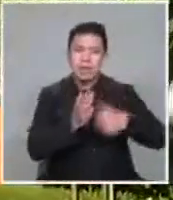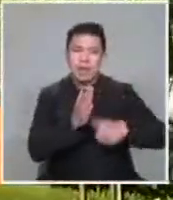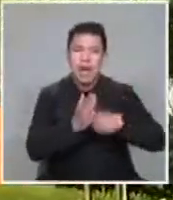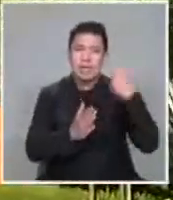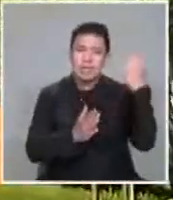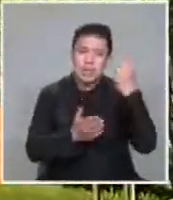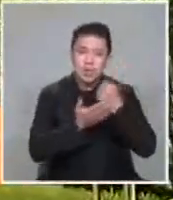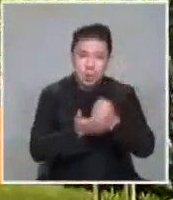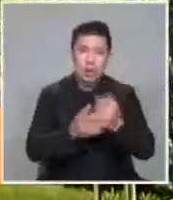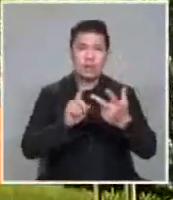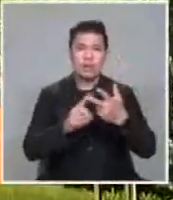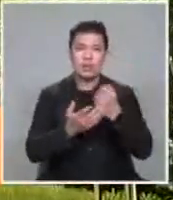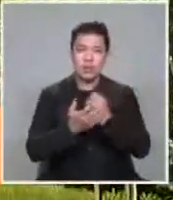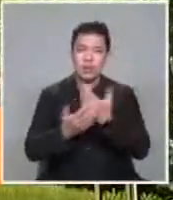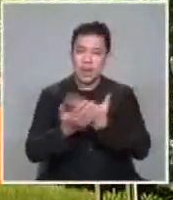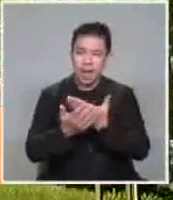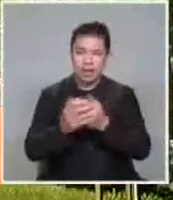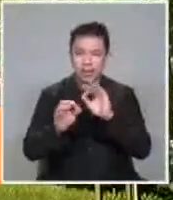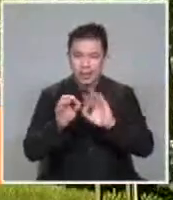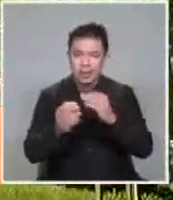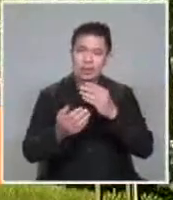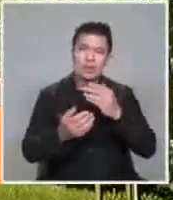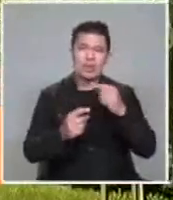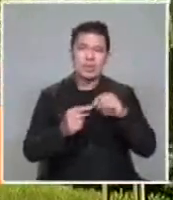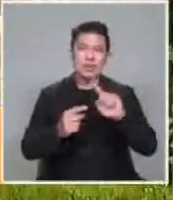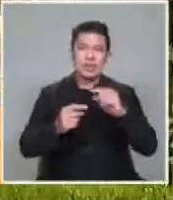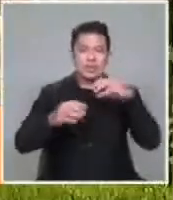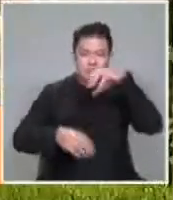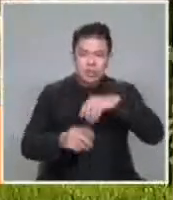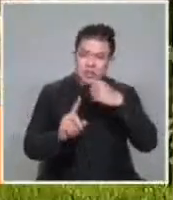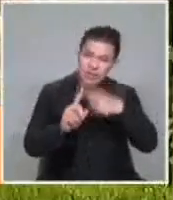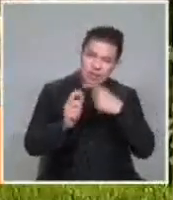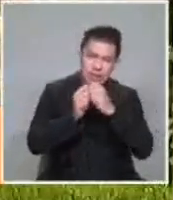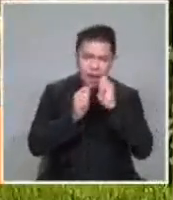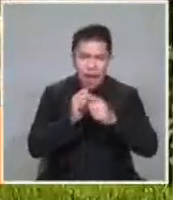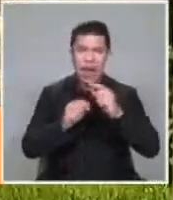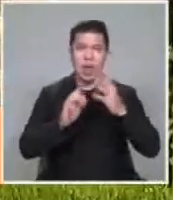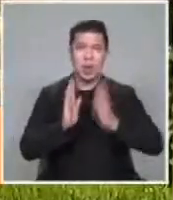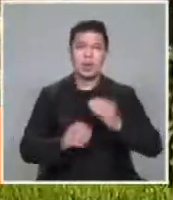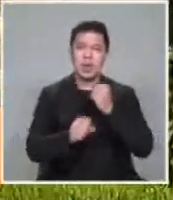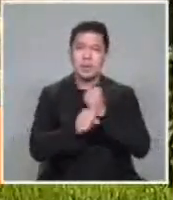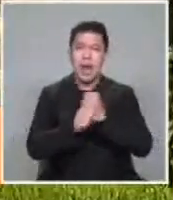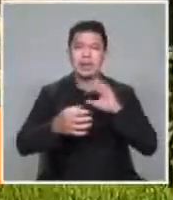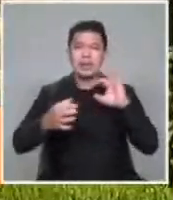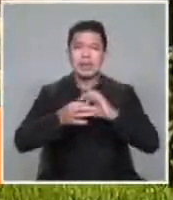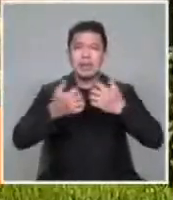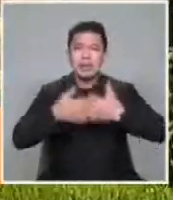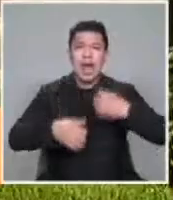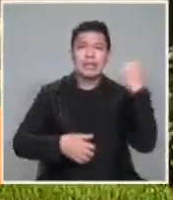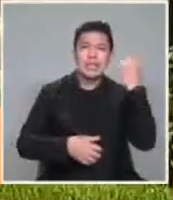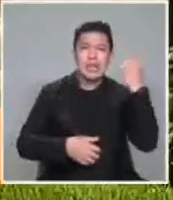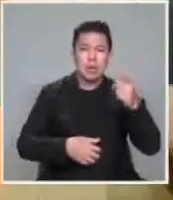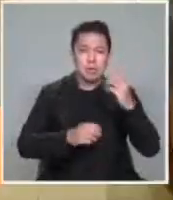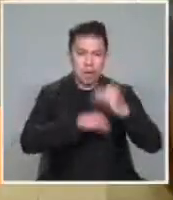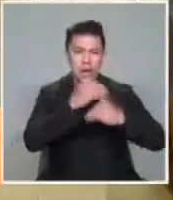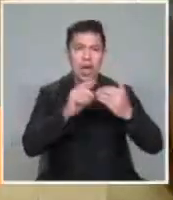บรรเทาภาระค่าใช้จ่ายเพื่อจูงใจให้ธุรกิจรักษาการจ้างงานพัฒนาบุคลากรในภาคอุตสาหกรรมการท่องเที่ยว